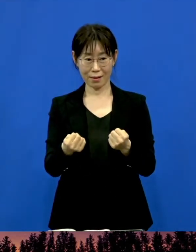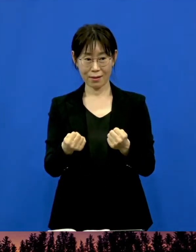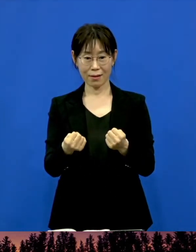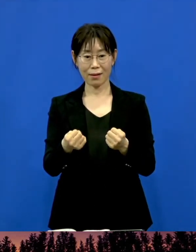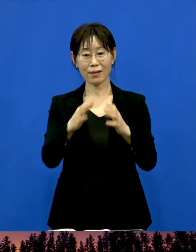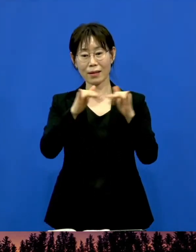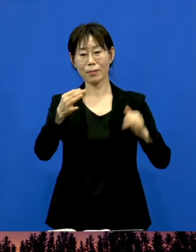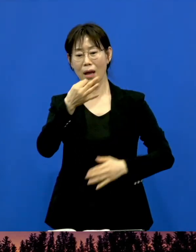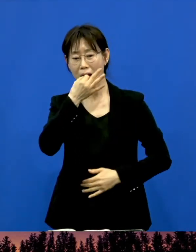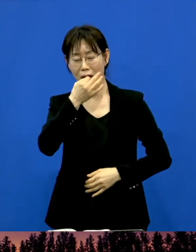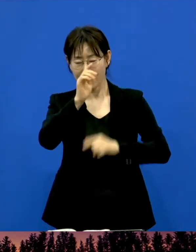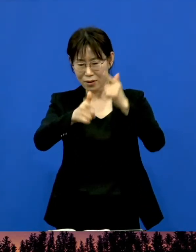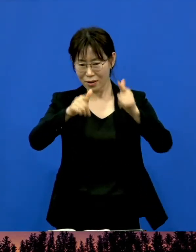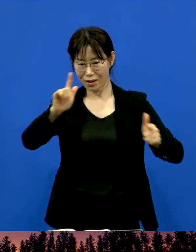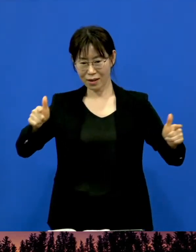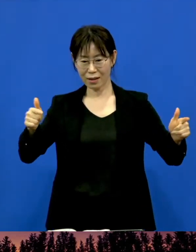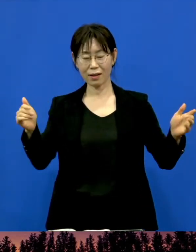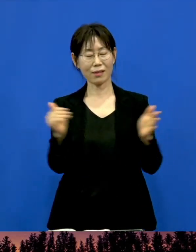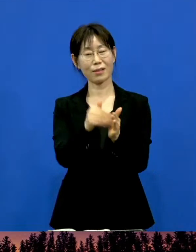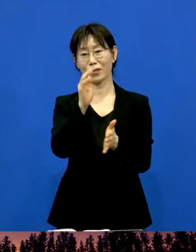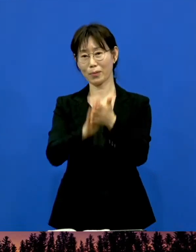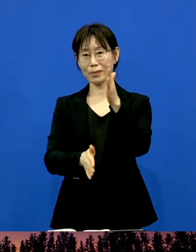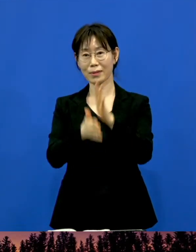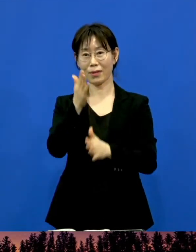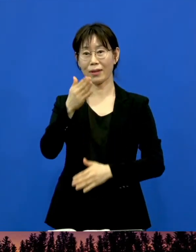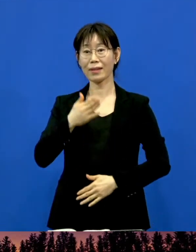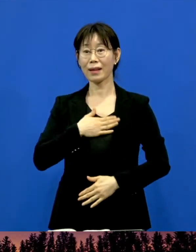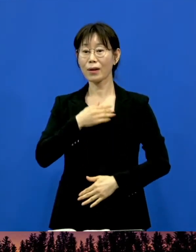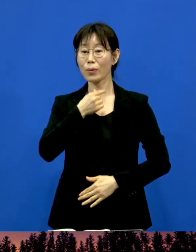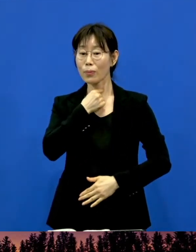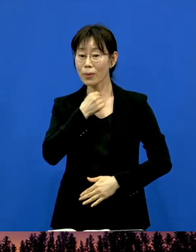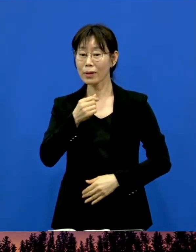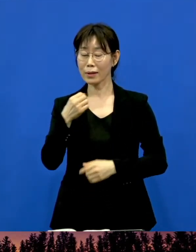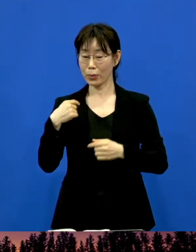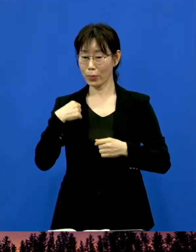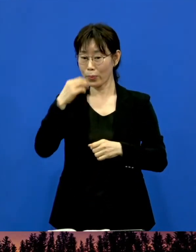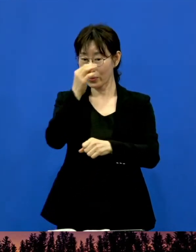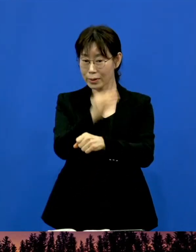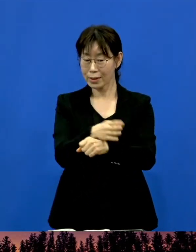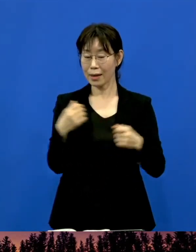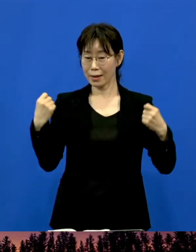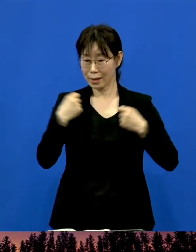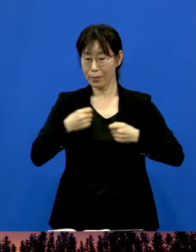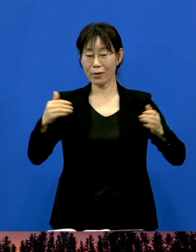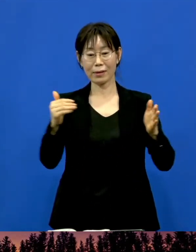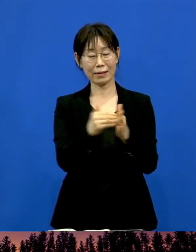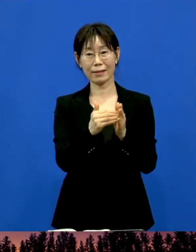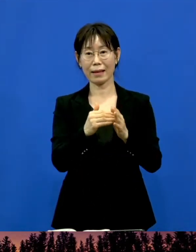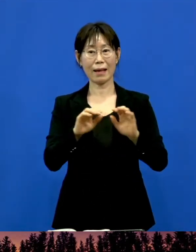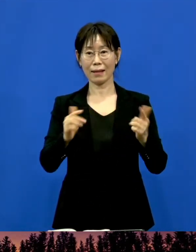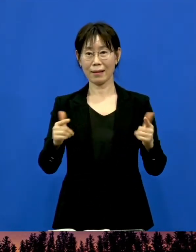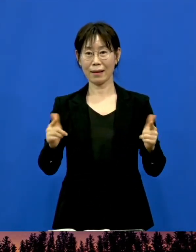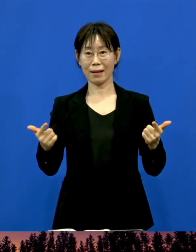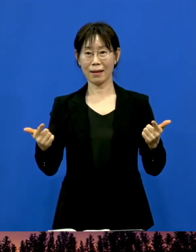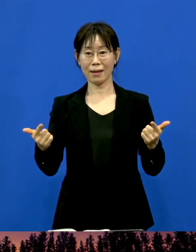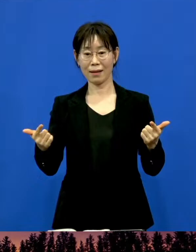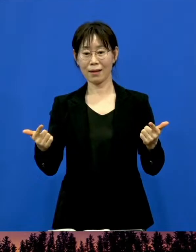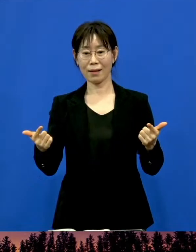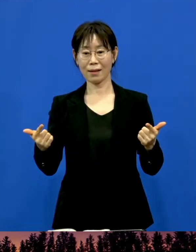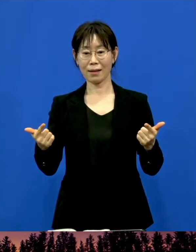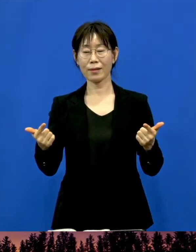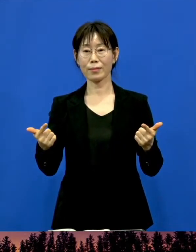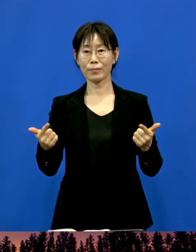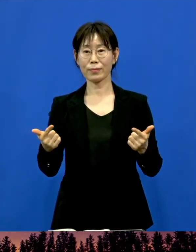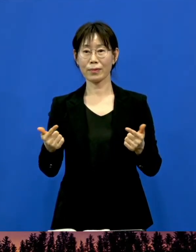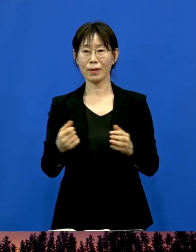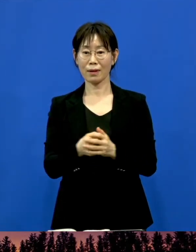끝이 없는 것이죠. 여러분, 내가 원하는 옷을 사 입었다고 끝나는 게 아니에요. 내가 너무 멋있는 옷을 입었는데 한